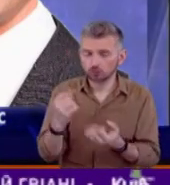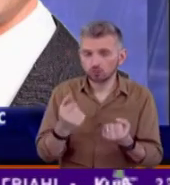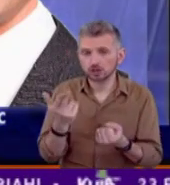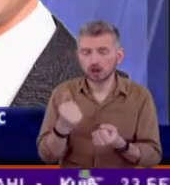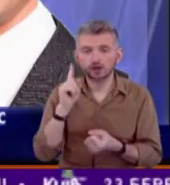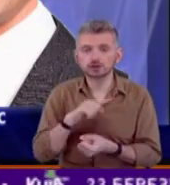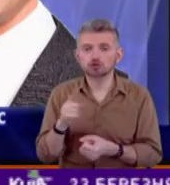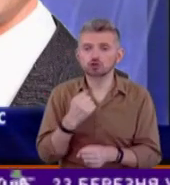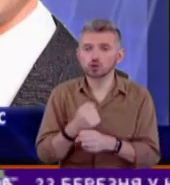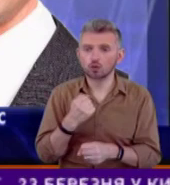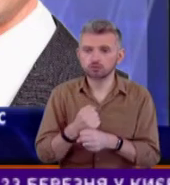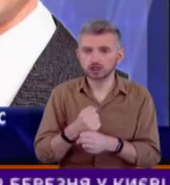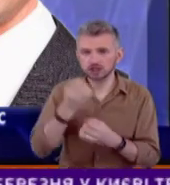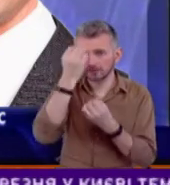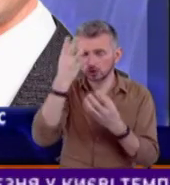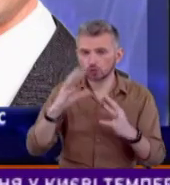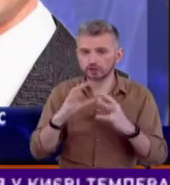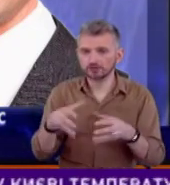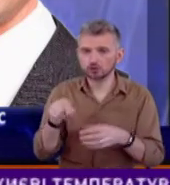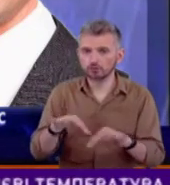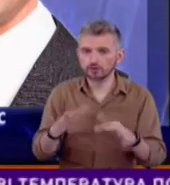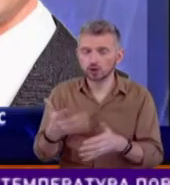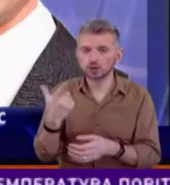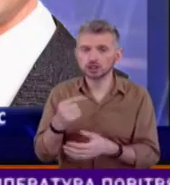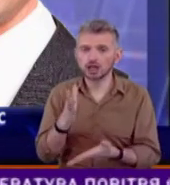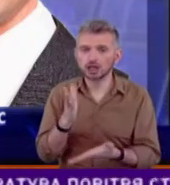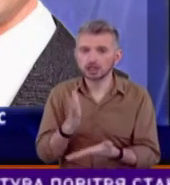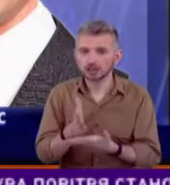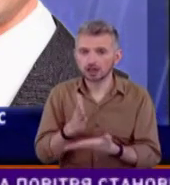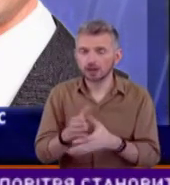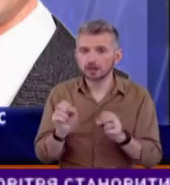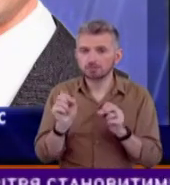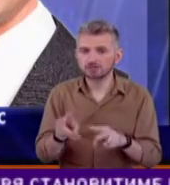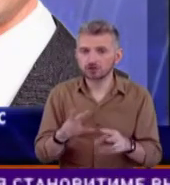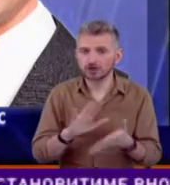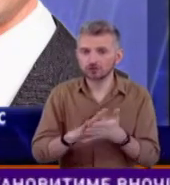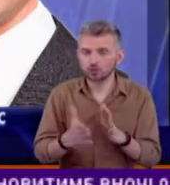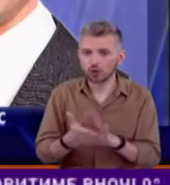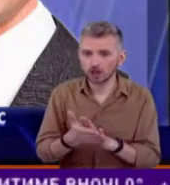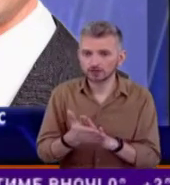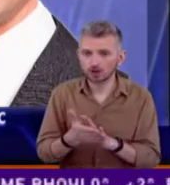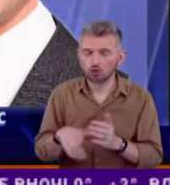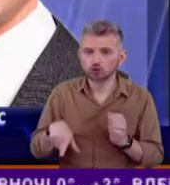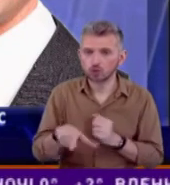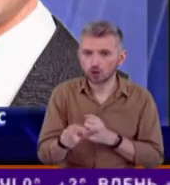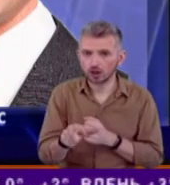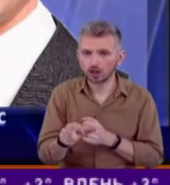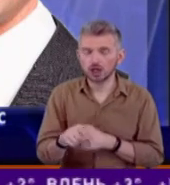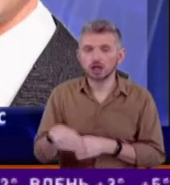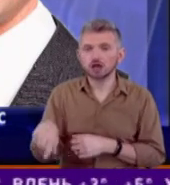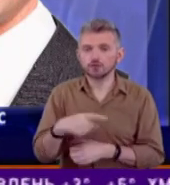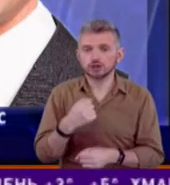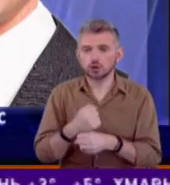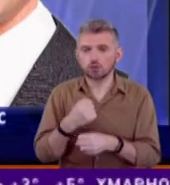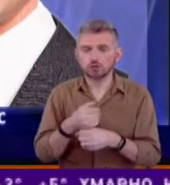що робить цивілізований світ в цьому випадку? Де є небезпечна ситуація, дорога, так? Вони